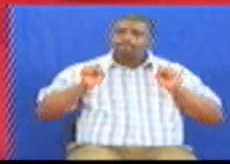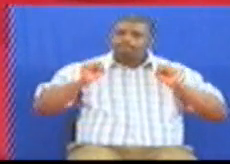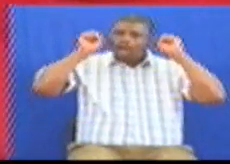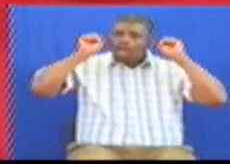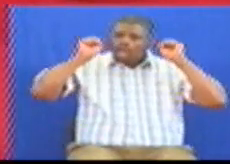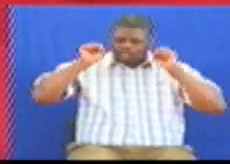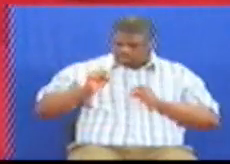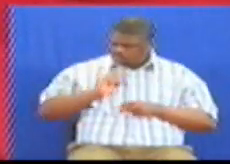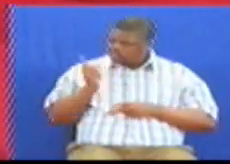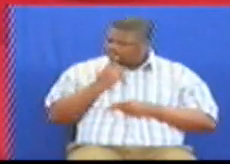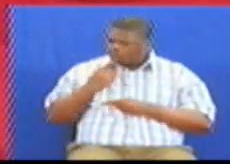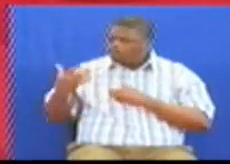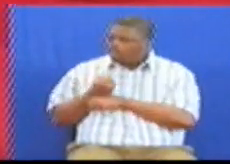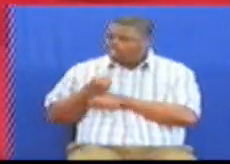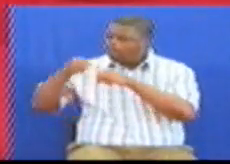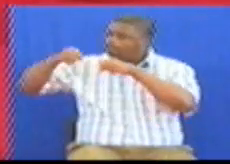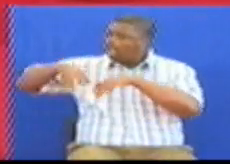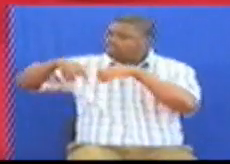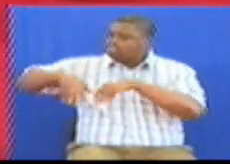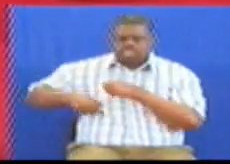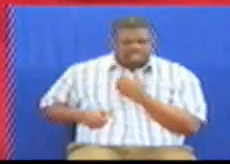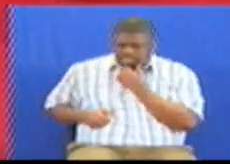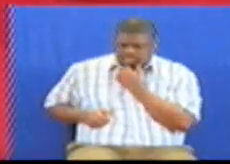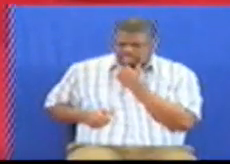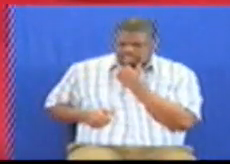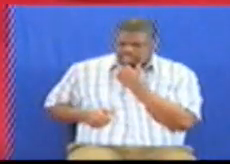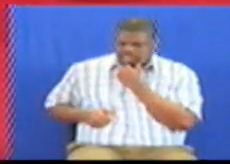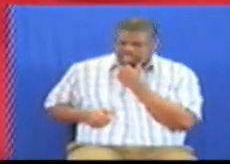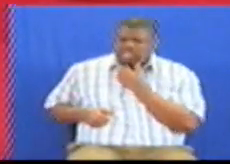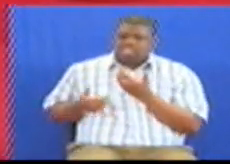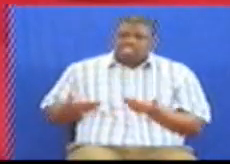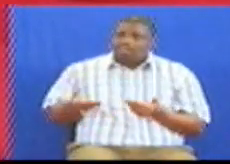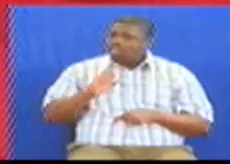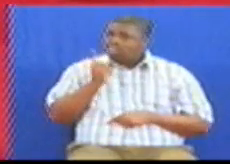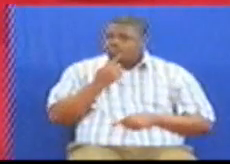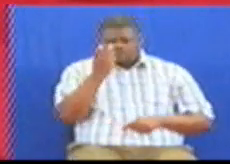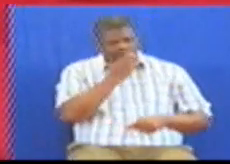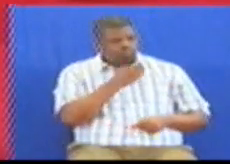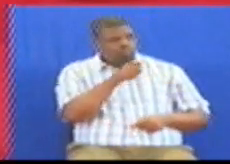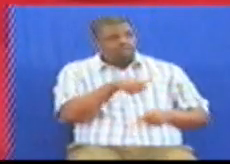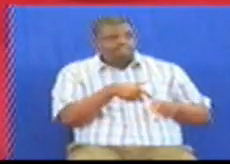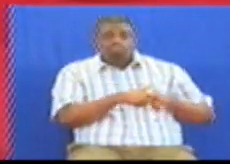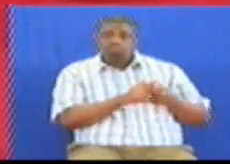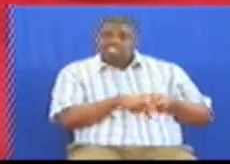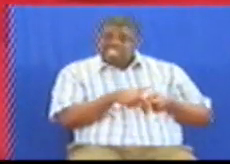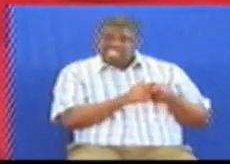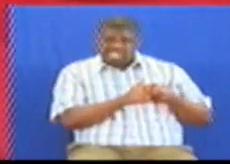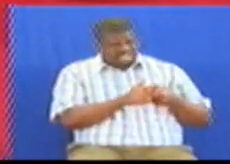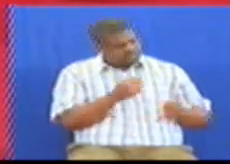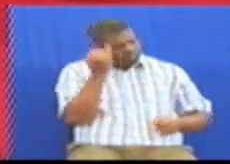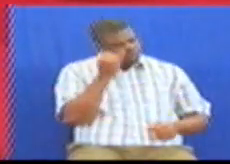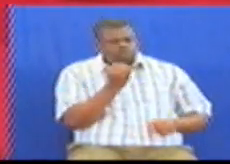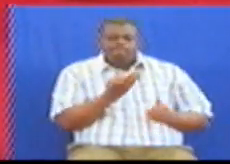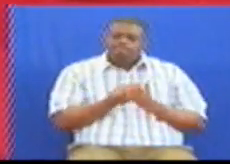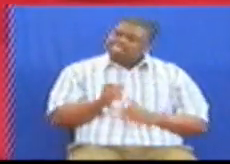lakini maelekezo nasema kwamba mradi umepelekwa TANROADS, anatafutwa mkandarasi mshauri. Lakini Mheshimiwa Spika, hizi pesa zipo, pesa